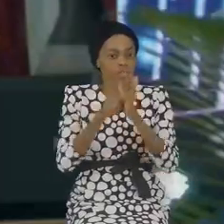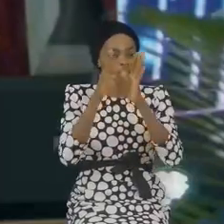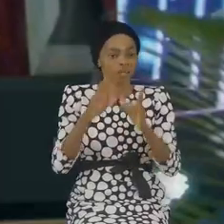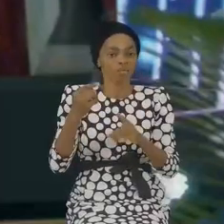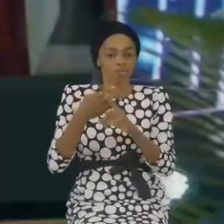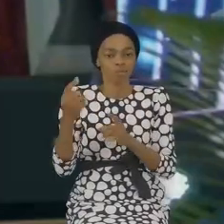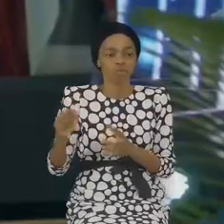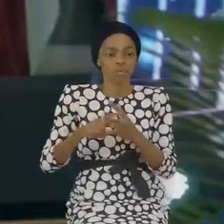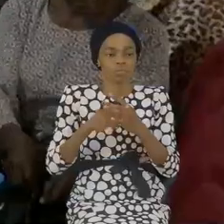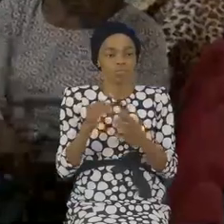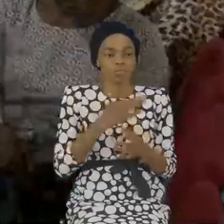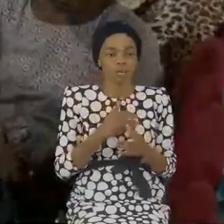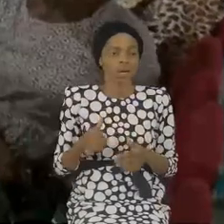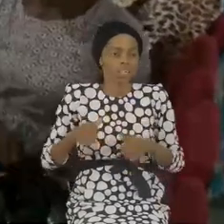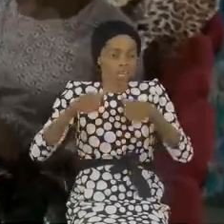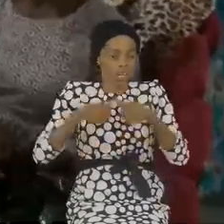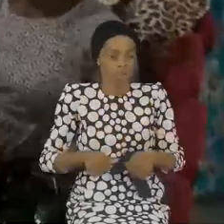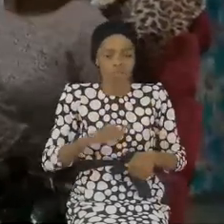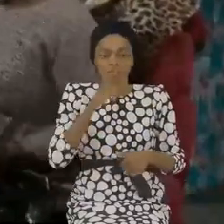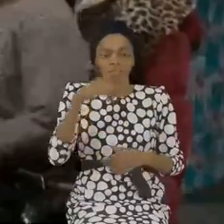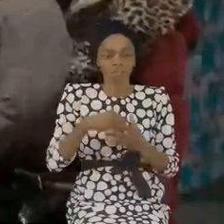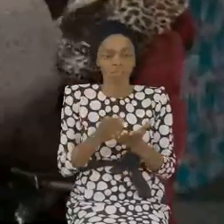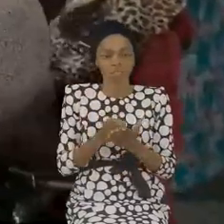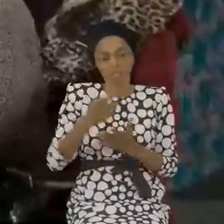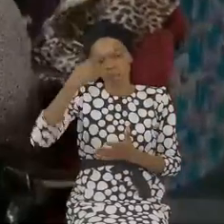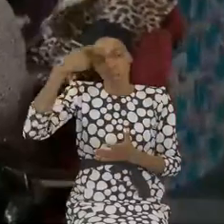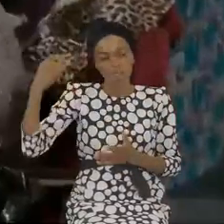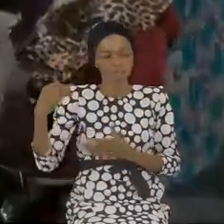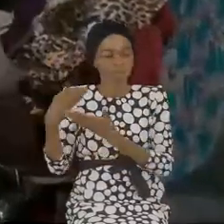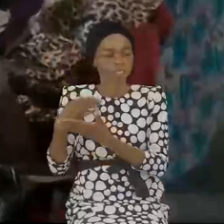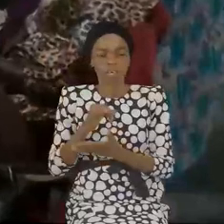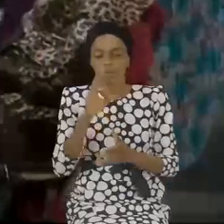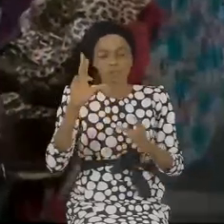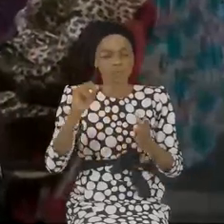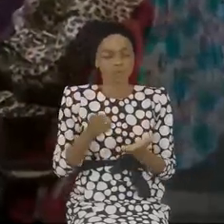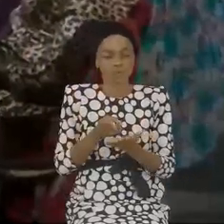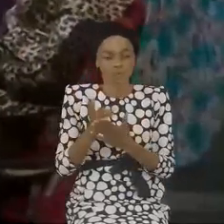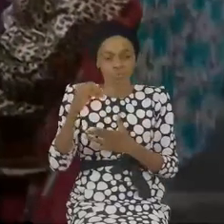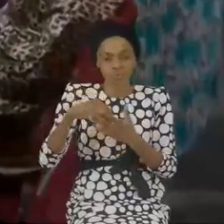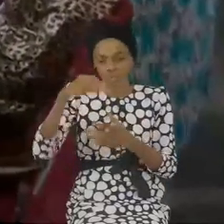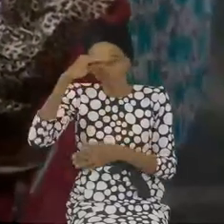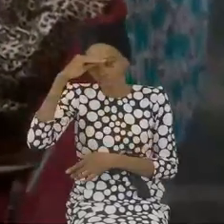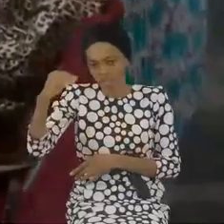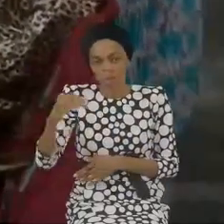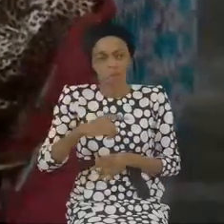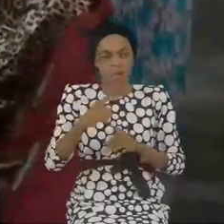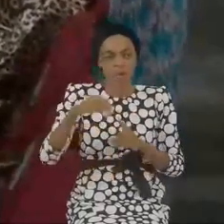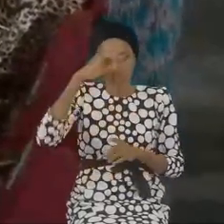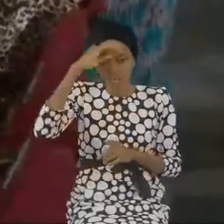ne se tient pas dans la vérité parce qu'il n'y a pas de vérité en lui. Lorsqu'il profère le